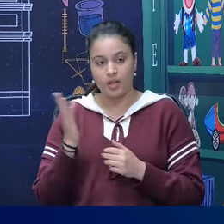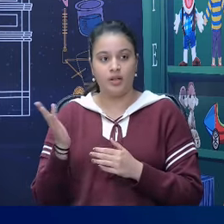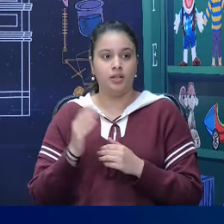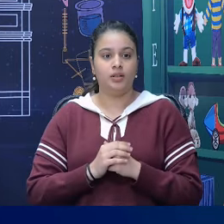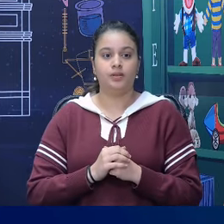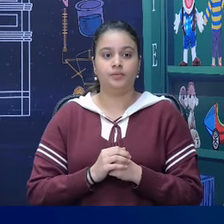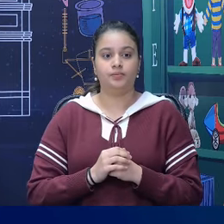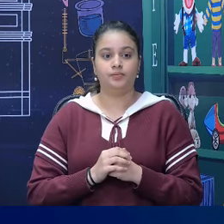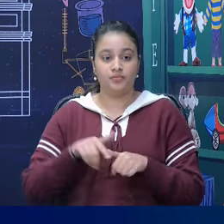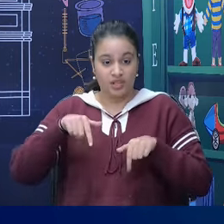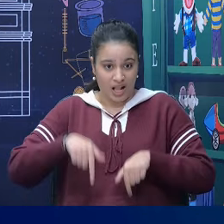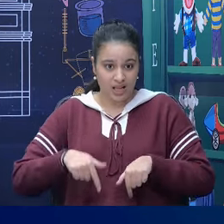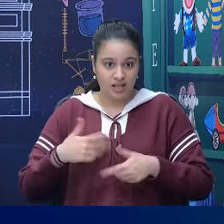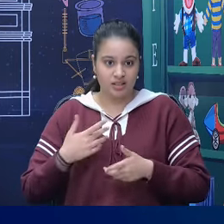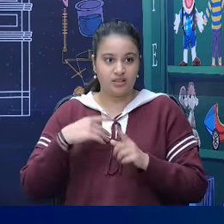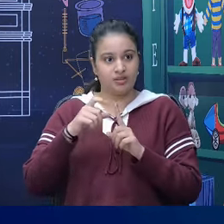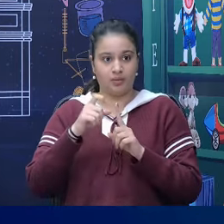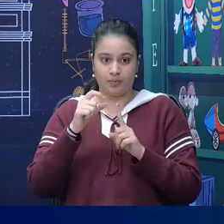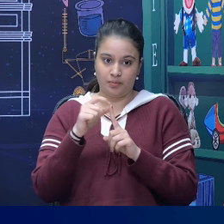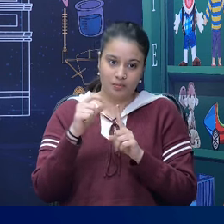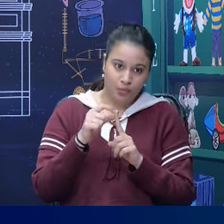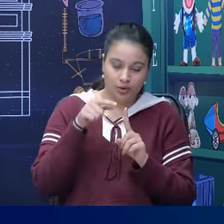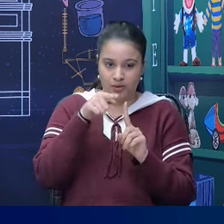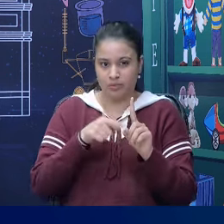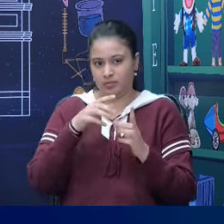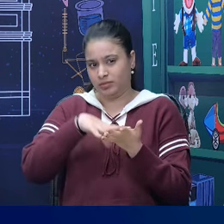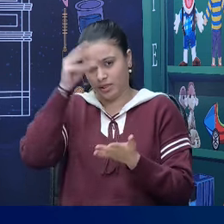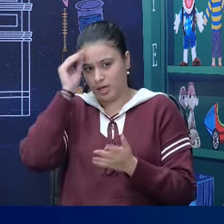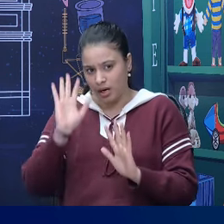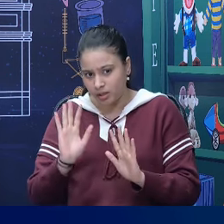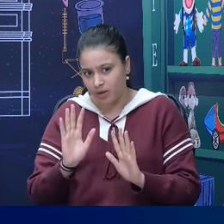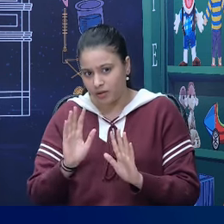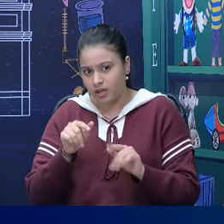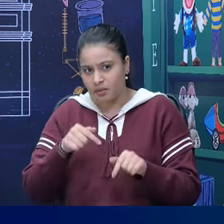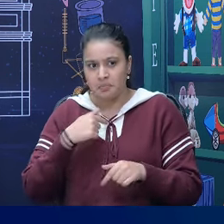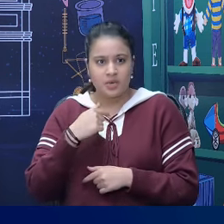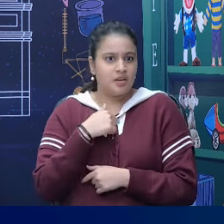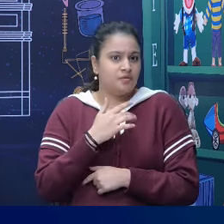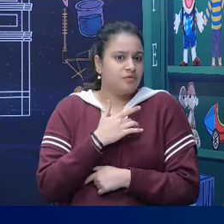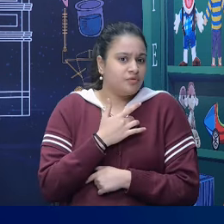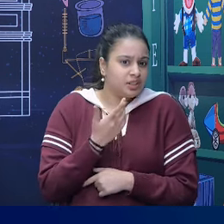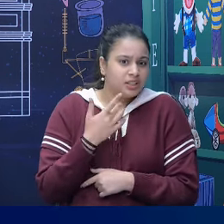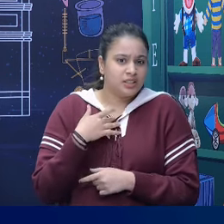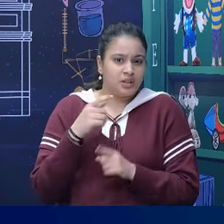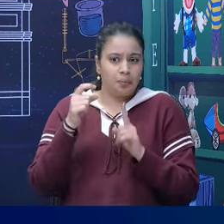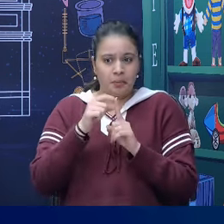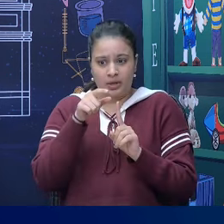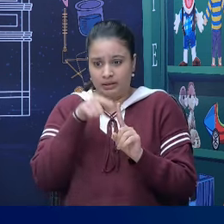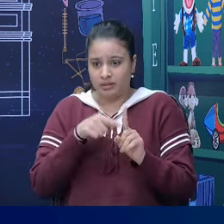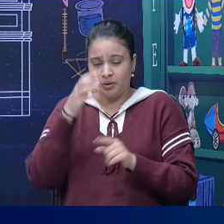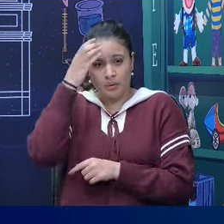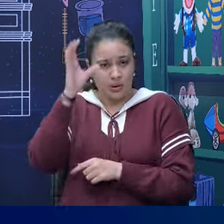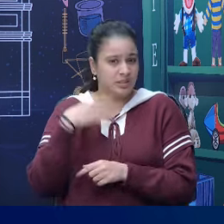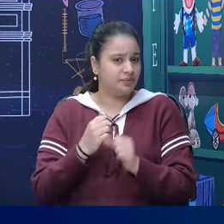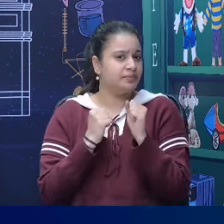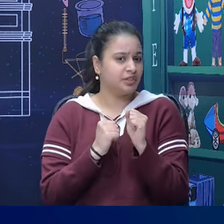और जानते हैं कि आज मैम क्योंकि हम पॉलिनो मियल के बारे में पढ़ने वाले हैं तो मुझे ऐसा लगता है कि पॉलिनो मियल थोड़ा सा डिफिकल्ट कांसेप्ट है